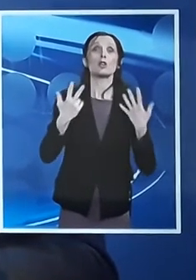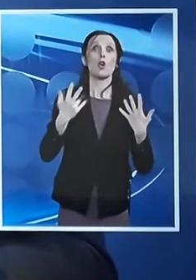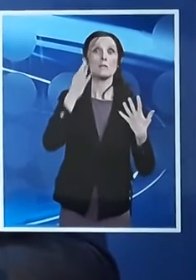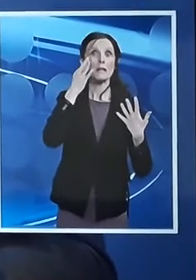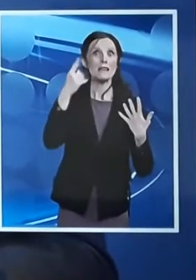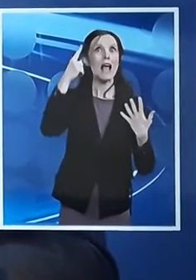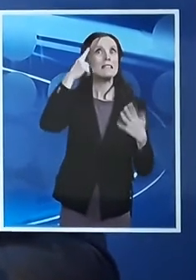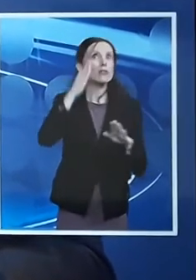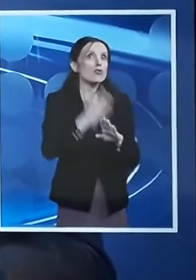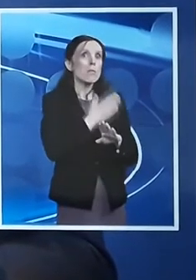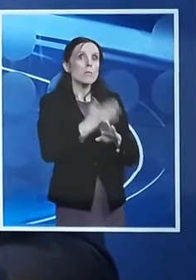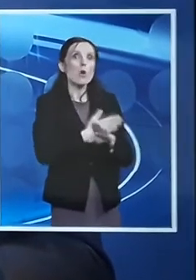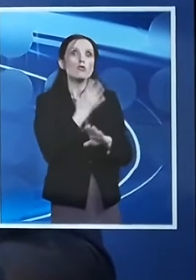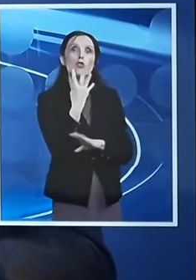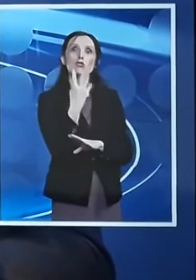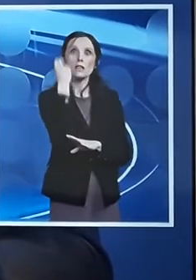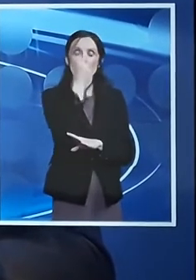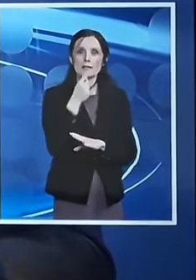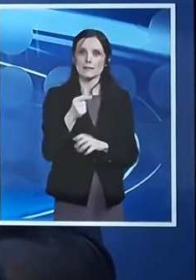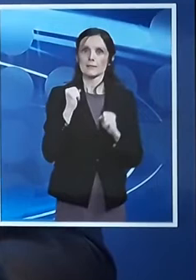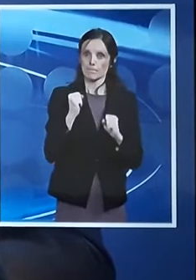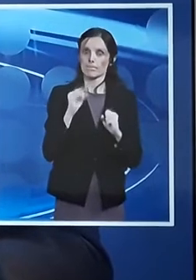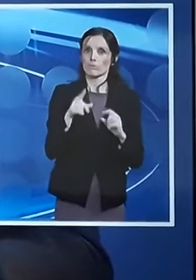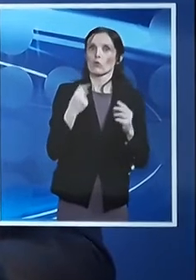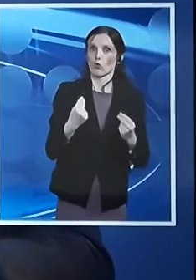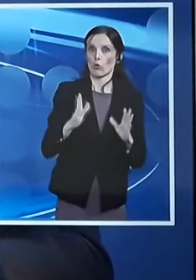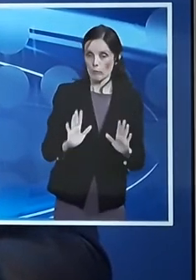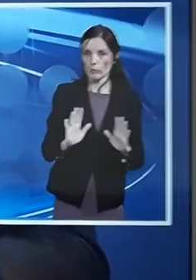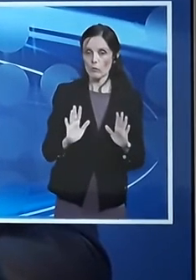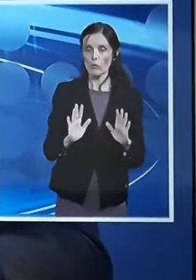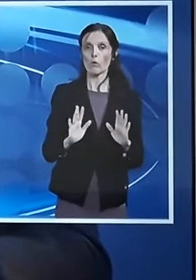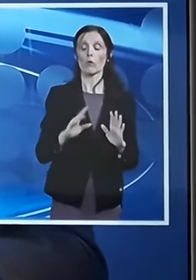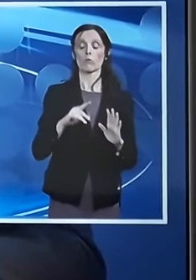jako korisno i dobro. I sa jednim